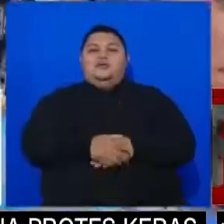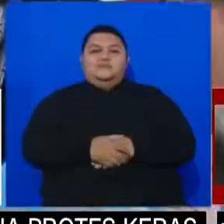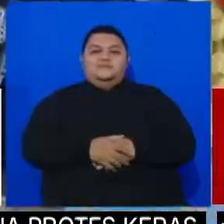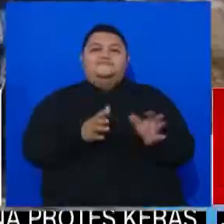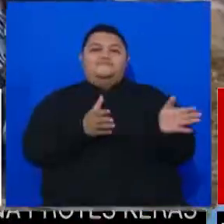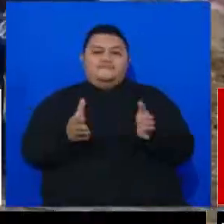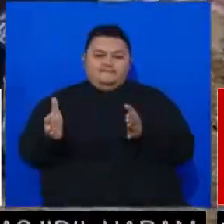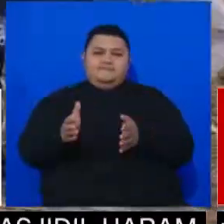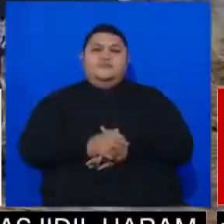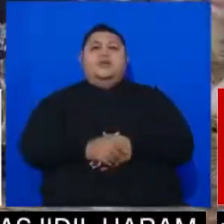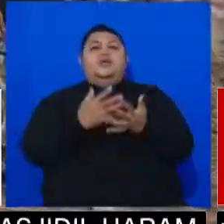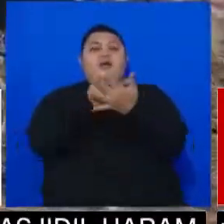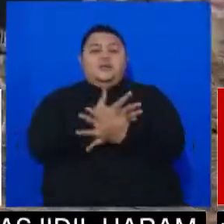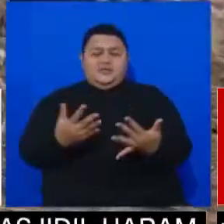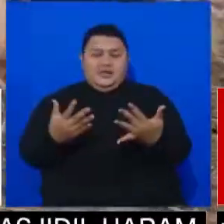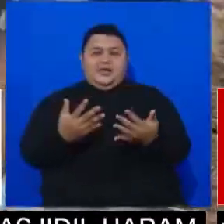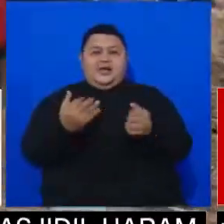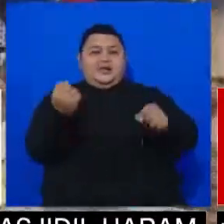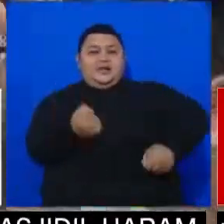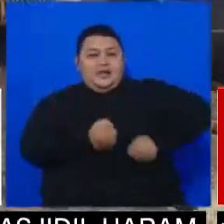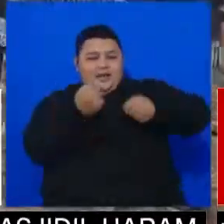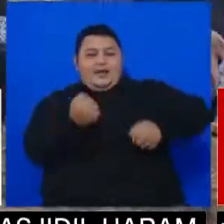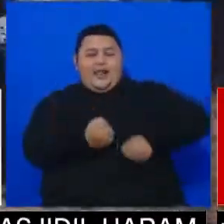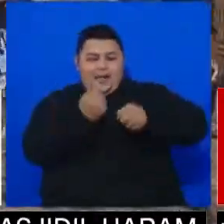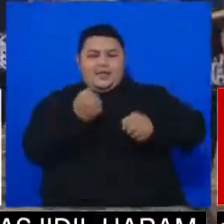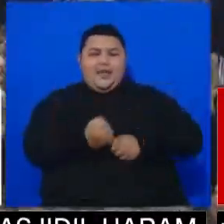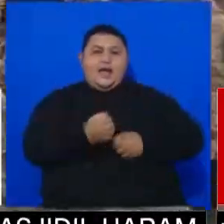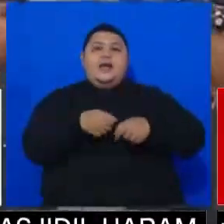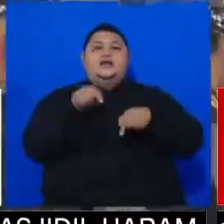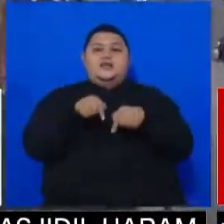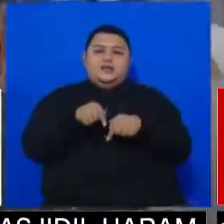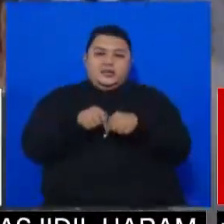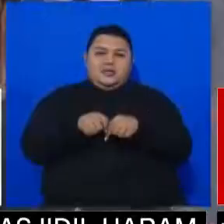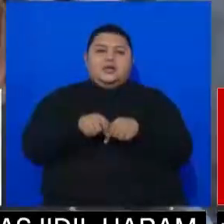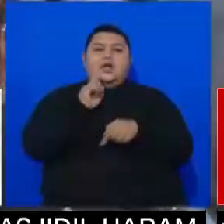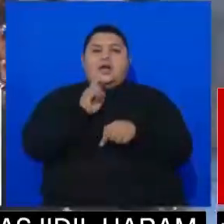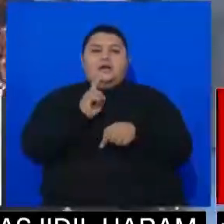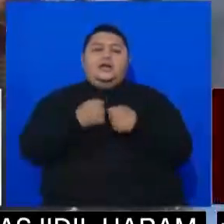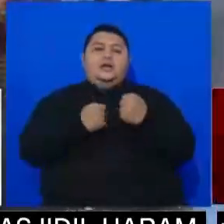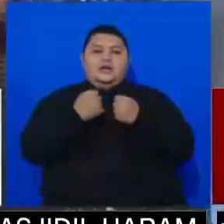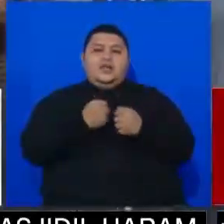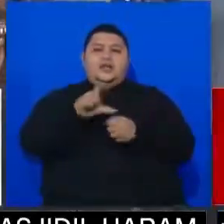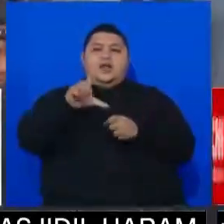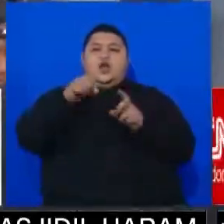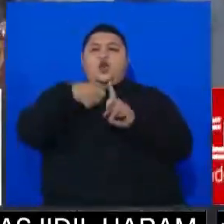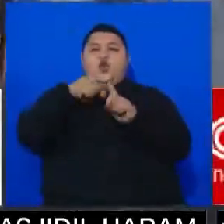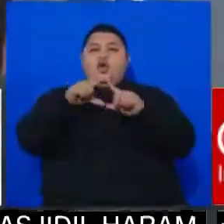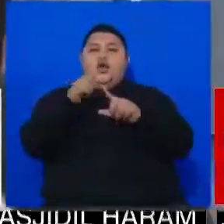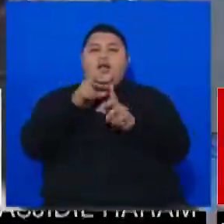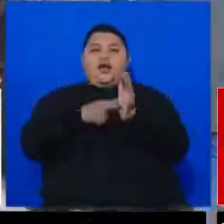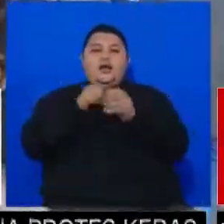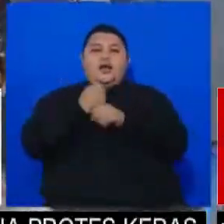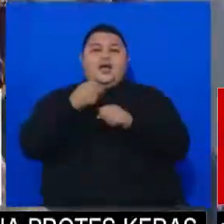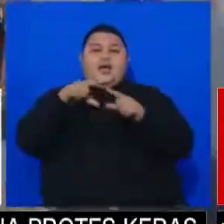Sementara masyarakat pesisir dan nelayan di Kecamatan Munjungan, Trenggalek menggelar upacara adat Labuh Laut Longkanagan di kawasan Teluk